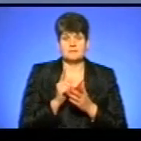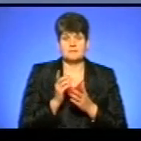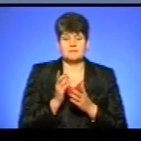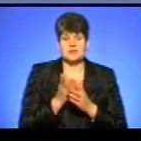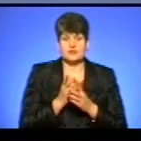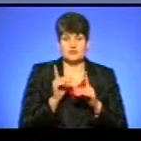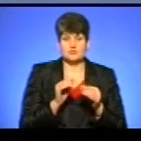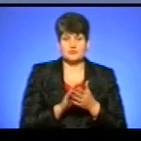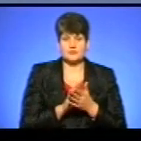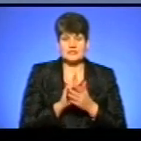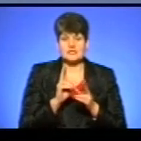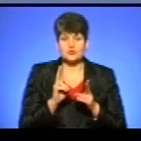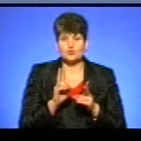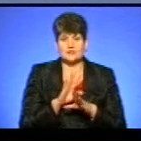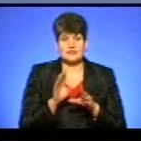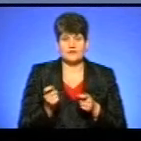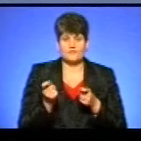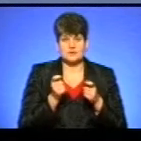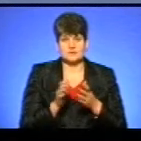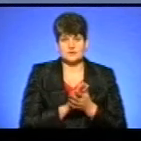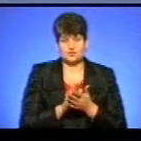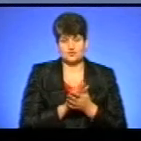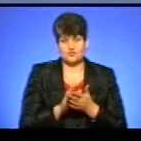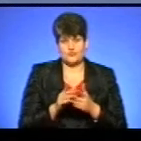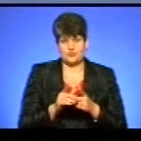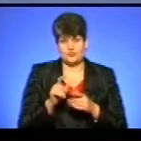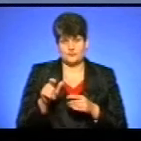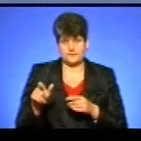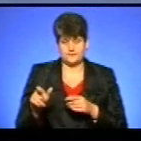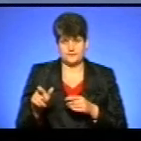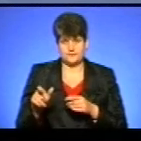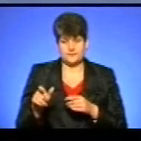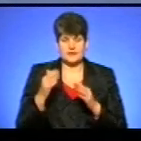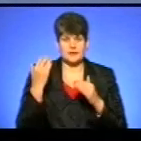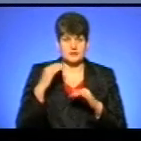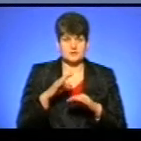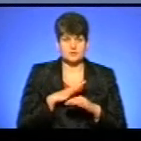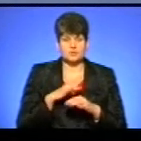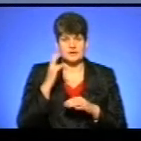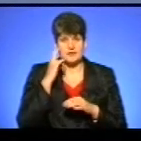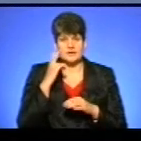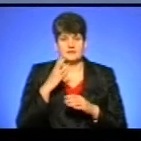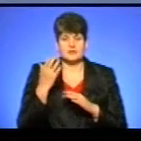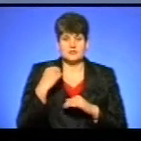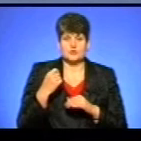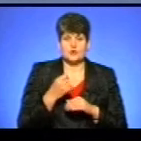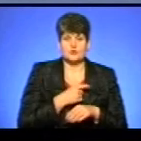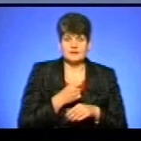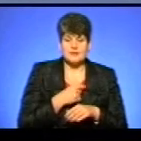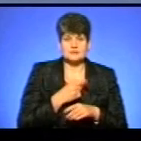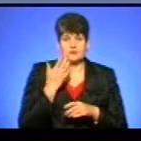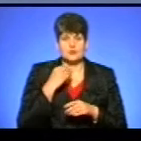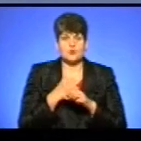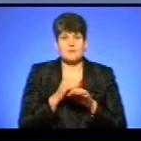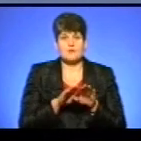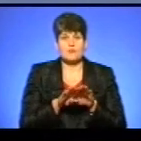в Україні не возить безкоштовно всі пільговики, в тому числі Львів. Раніше підняли тарифи Київ, раніше підняли Київ Одеса. І коли роблять порівняння, що